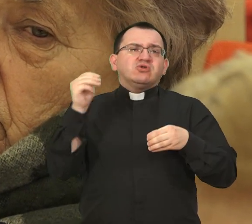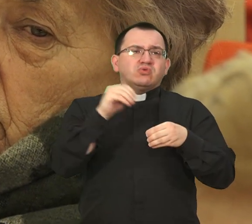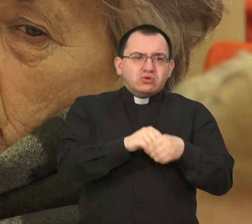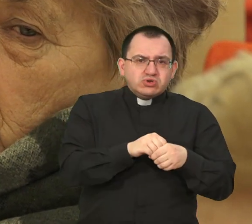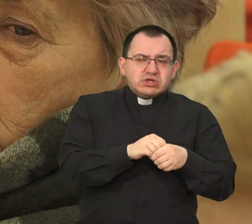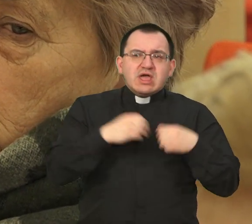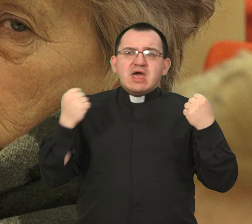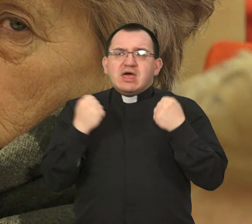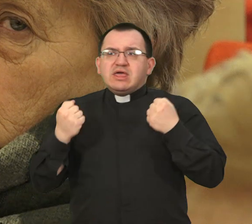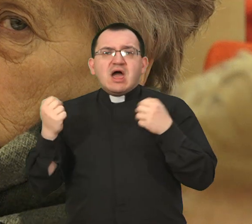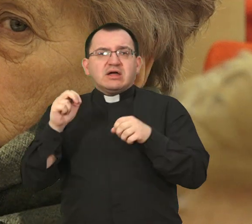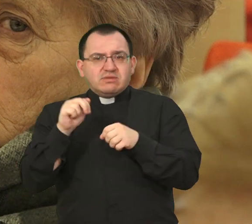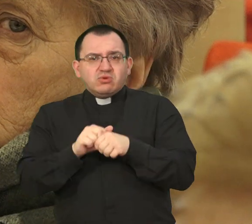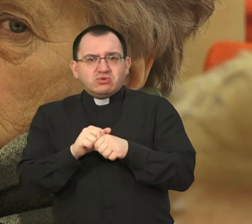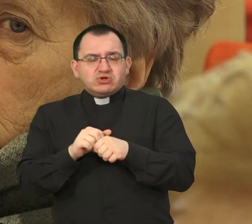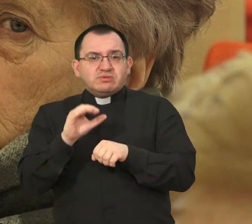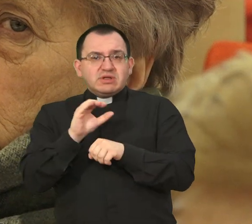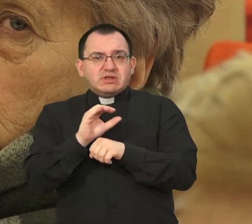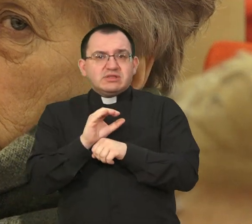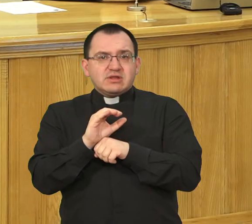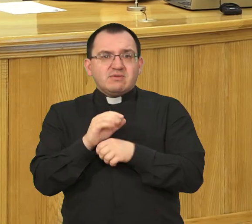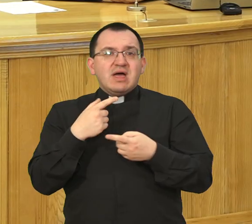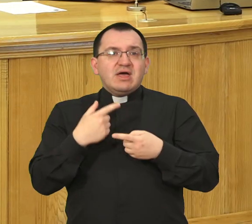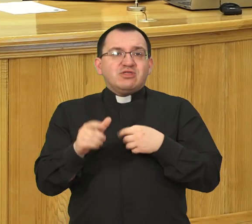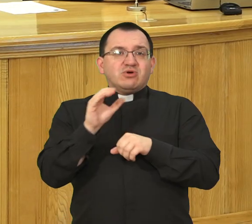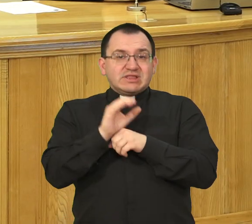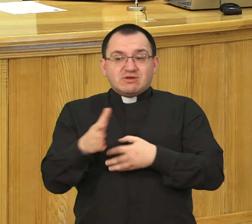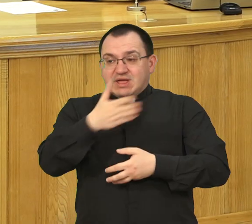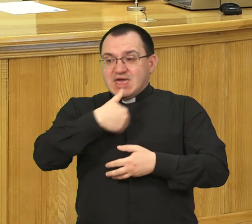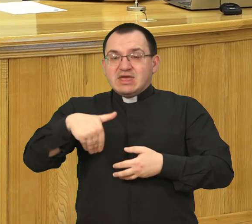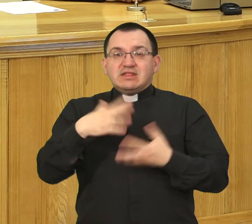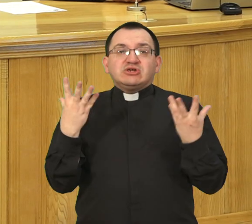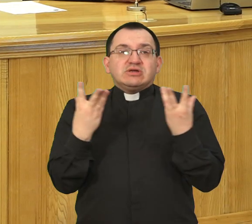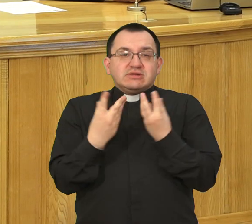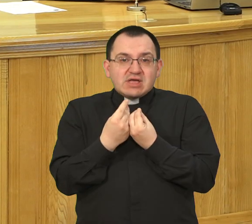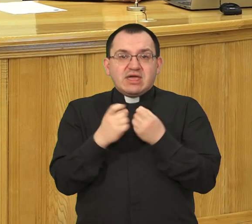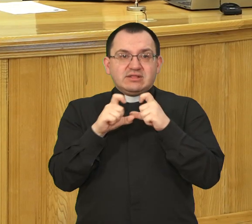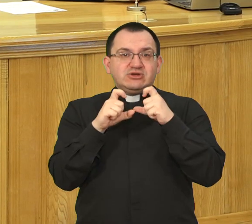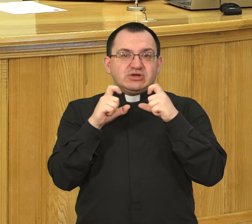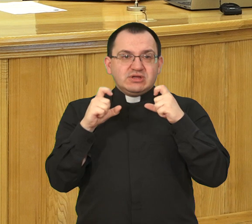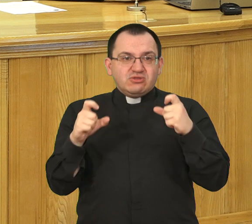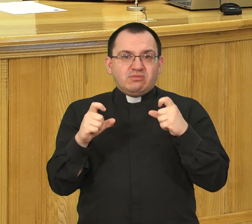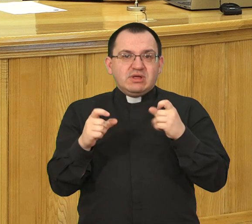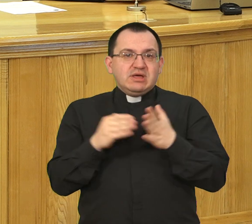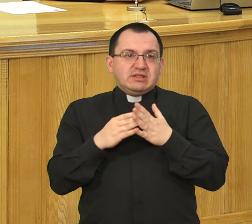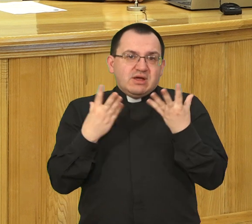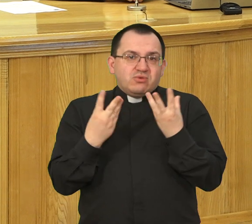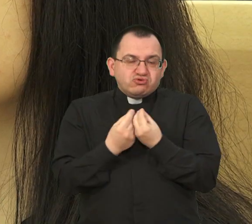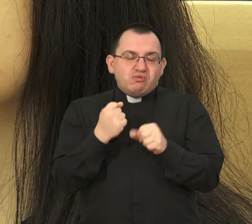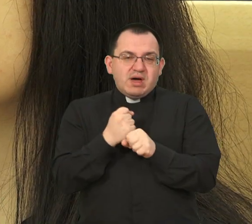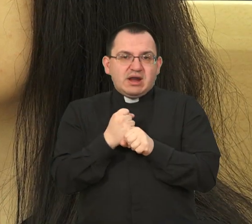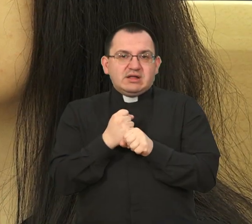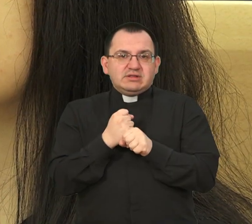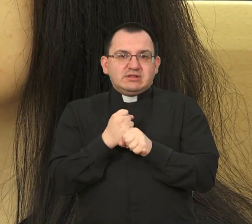aktivnog sudjelovanja u svijest da je crkva naš zajednički dom i da nema podjela u njoj niti kad su u pitanju osobe s